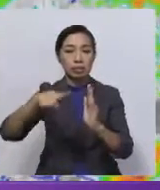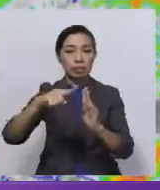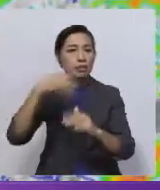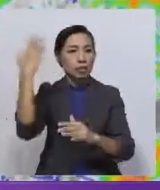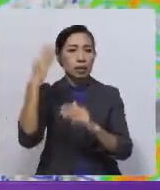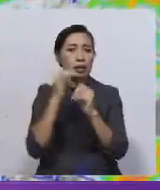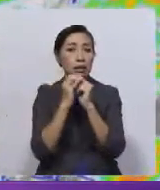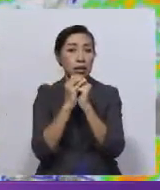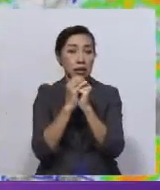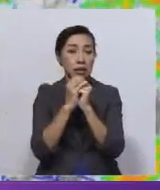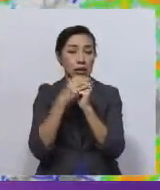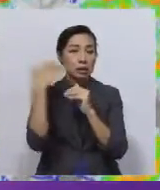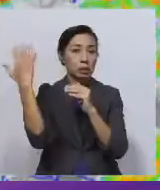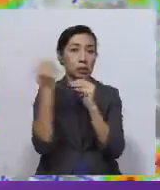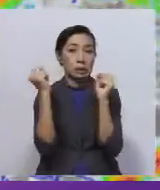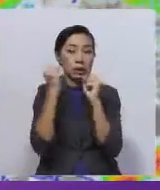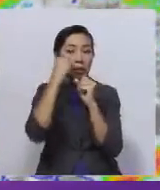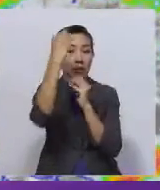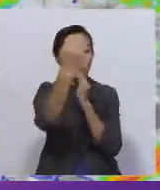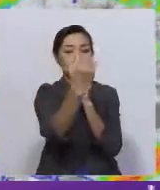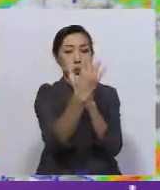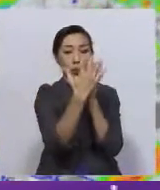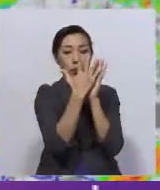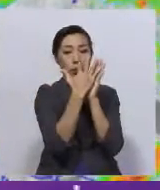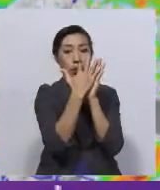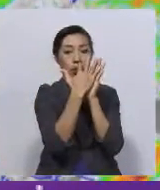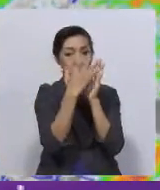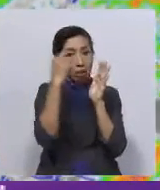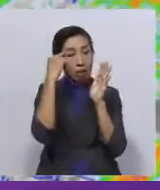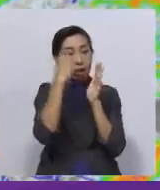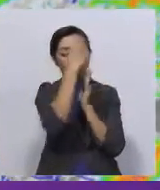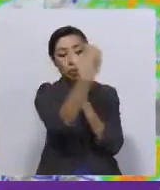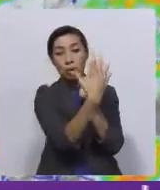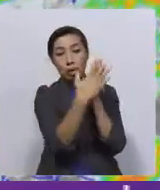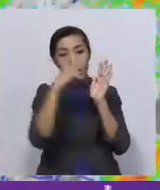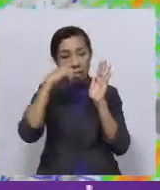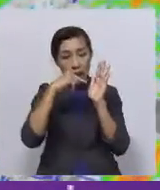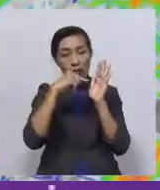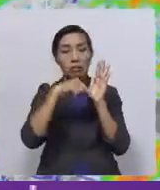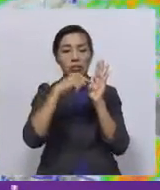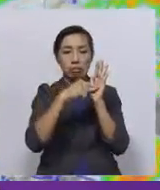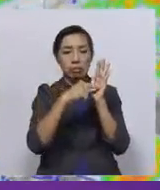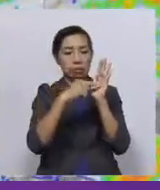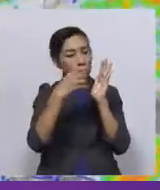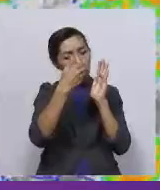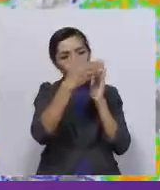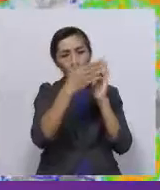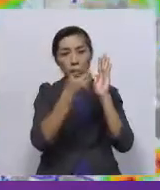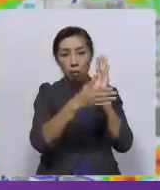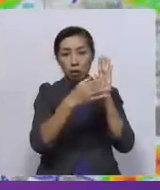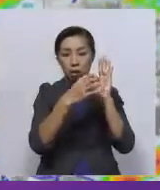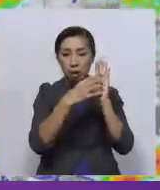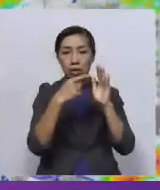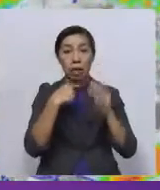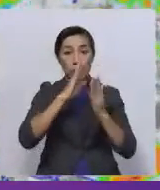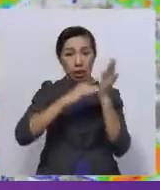ณความกดอากาศสูงจากประเทศจินอกระลอกแพร์ลงมาปกคุมภาคตวนออกเฉียงเหนือภาคตะวันออกและทะเลจินใต้ใ